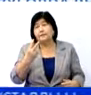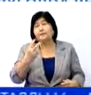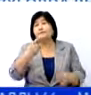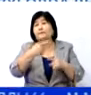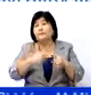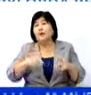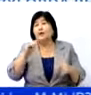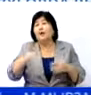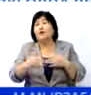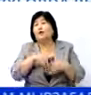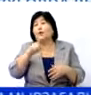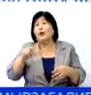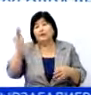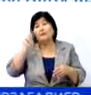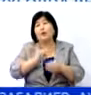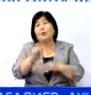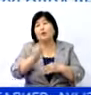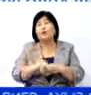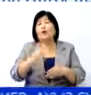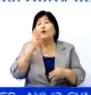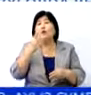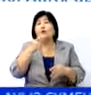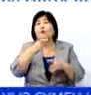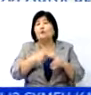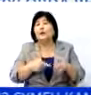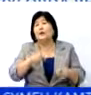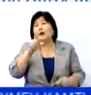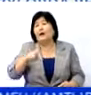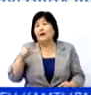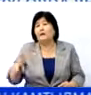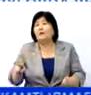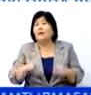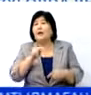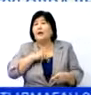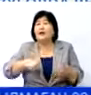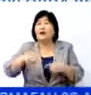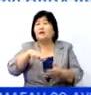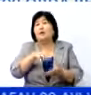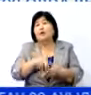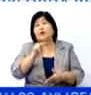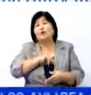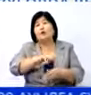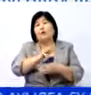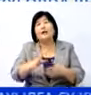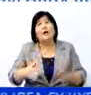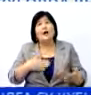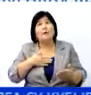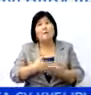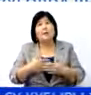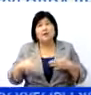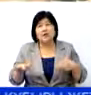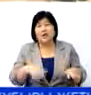2,5 мыңға жуық адамдар оқытылуда, 4,5 мыңнан астам адамдар кәсіппен айналысуда. Жұмыспен қамтуды белсенді